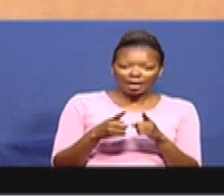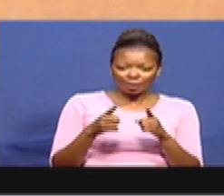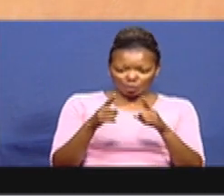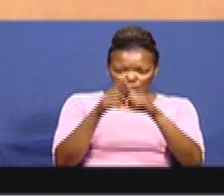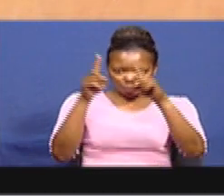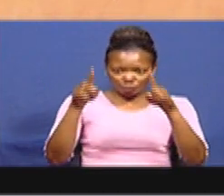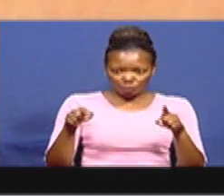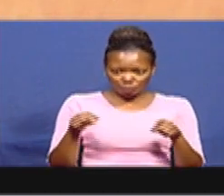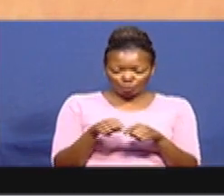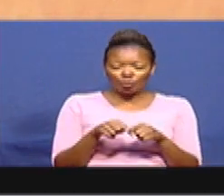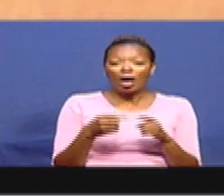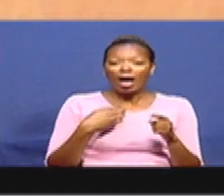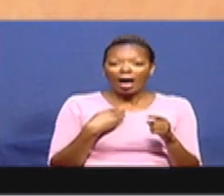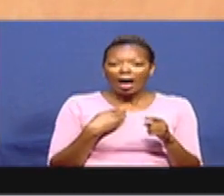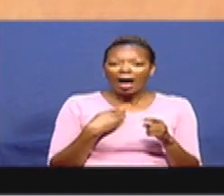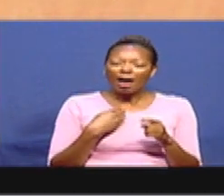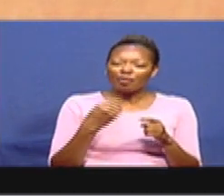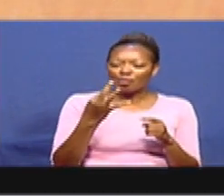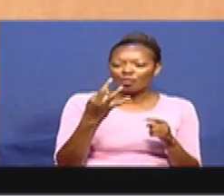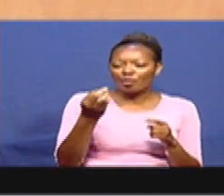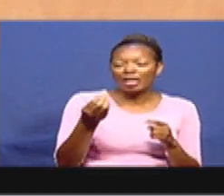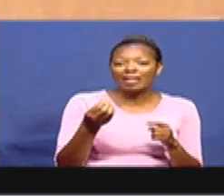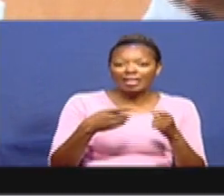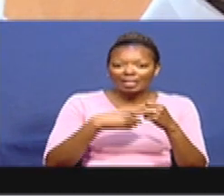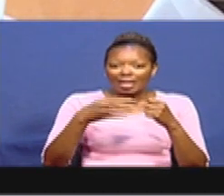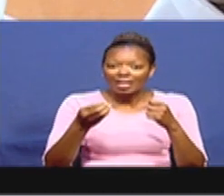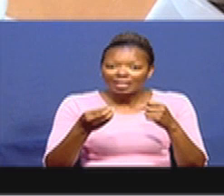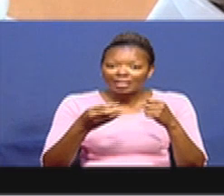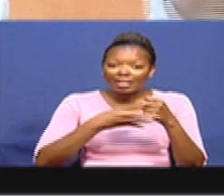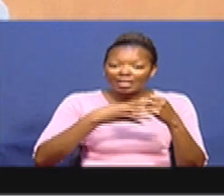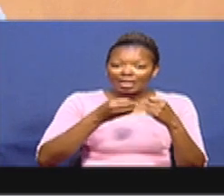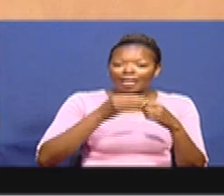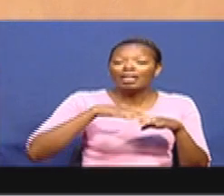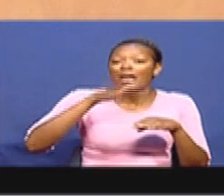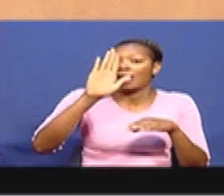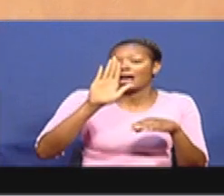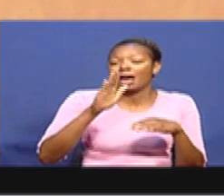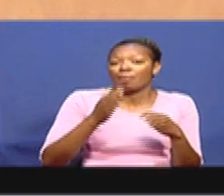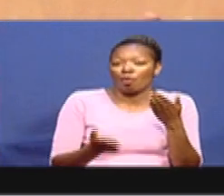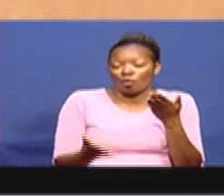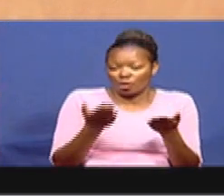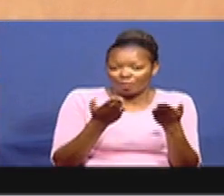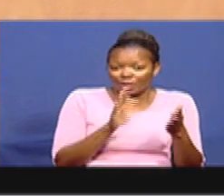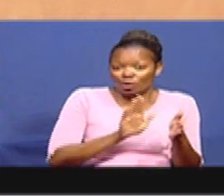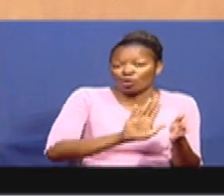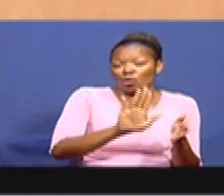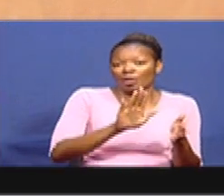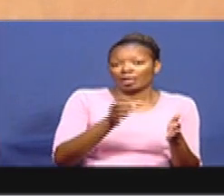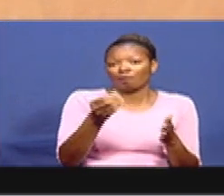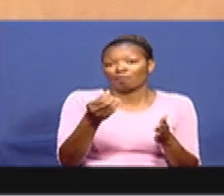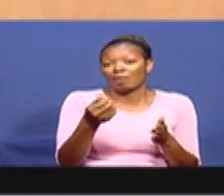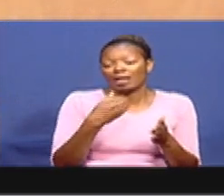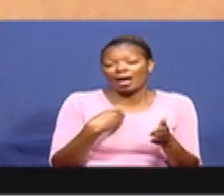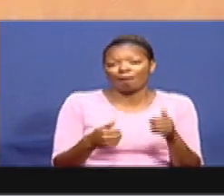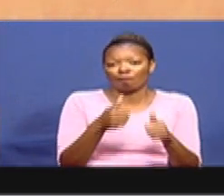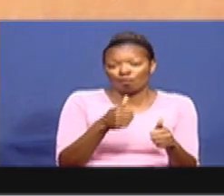mayai 15, ka 30, ka 60, 90 na kwenda juu. Inategemea na quality ya kwa food kwako kwa